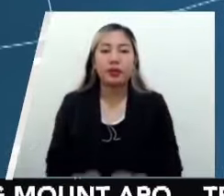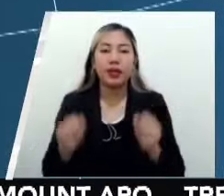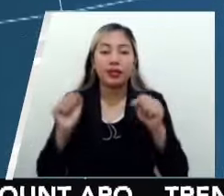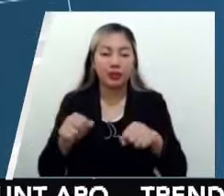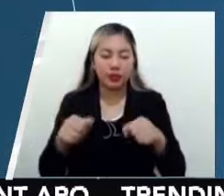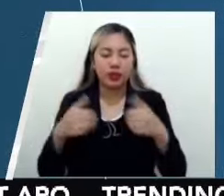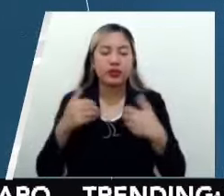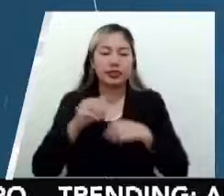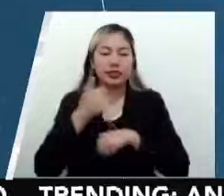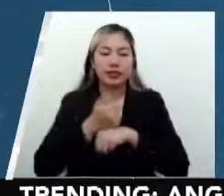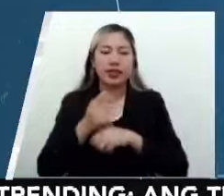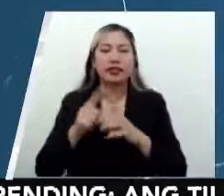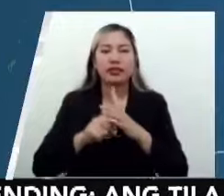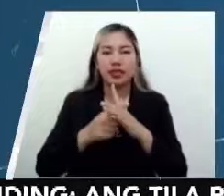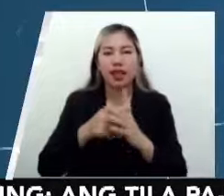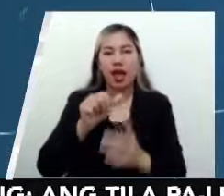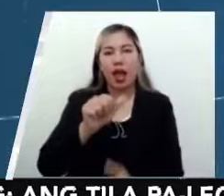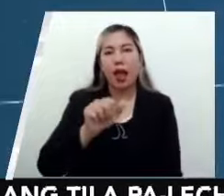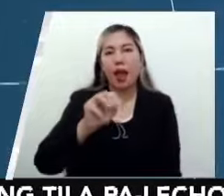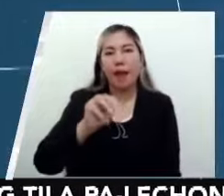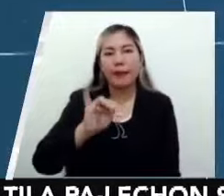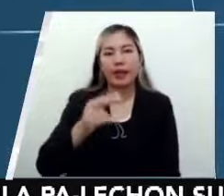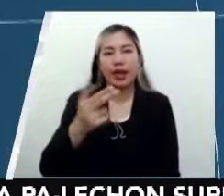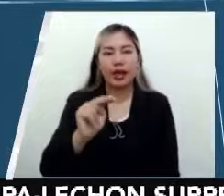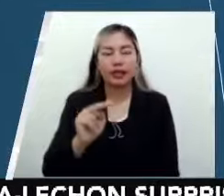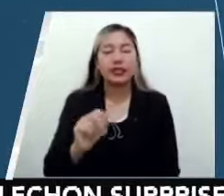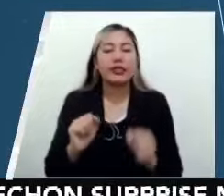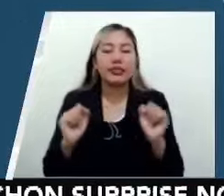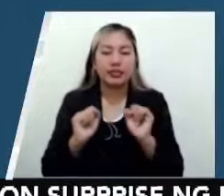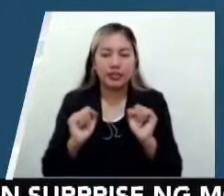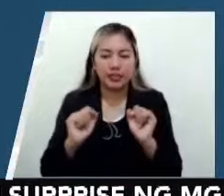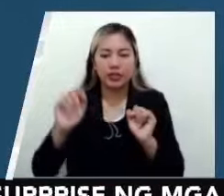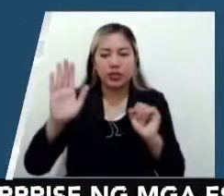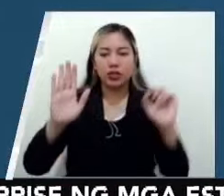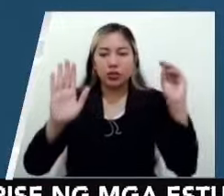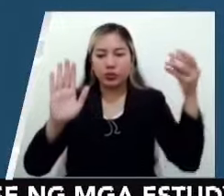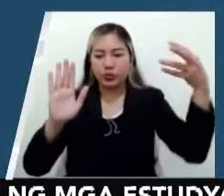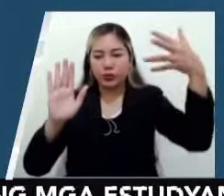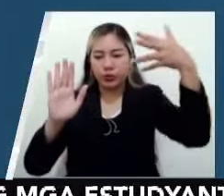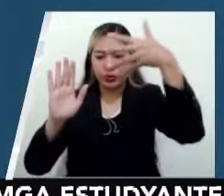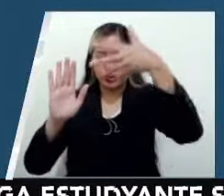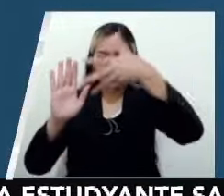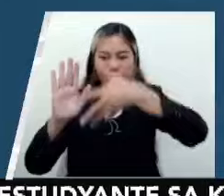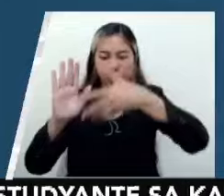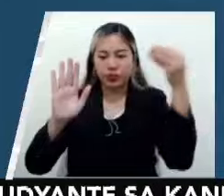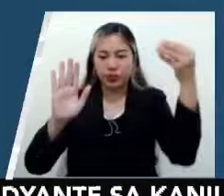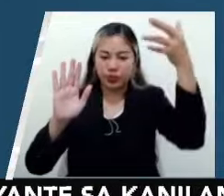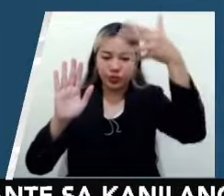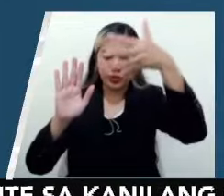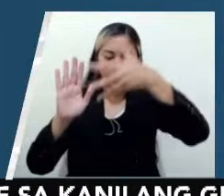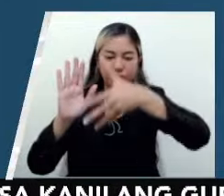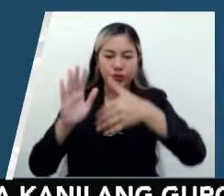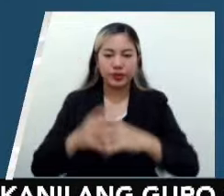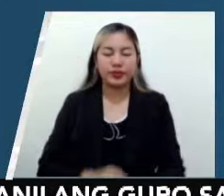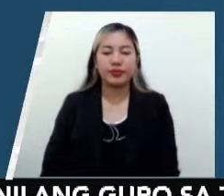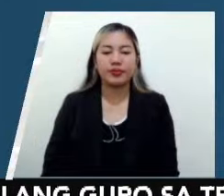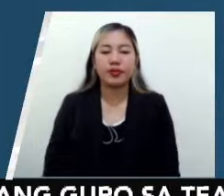ng amihan o ng malamig at tuyot na hangin na galing po sa Hilagang Silangan gaya ng